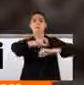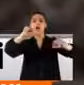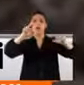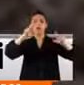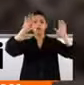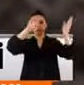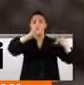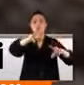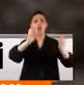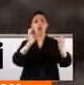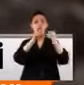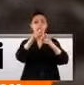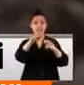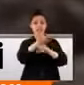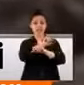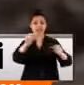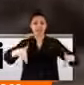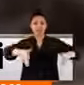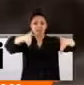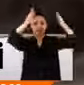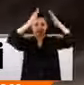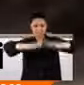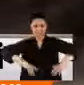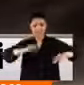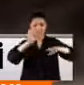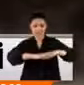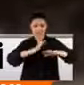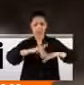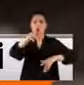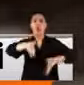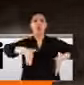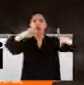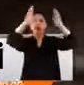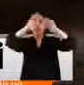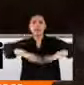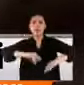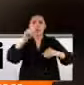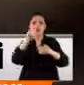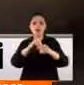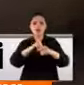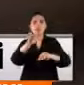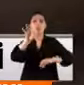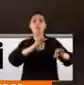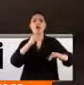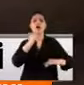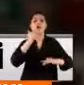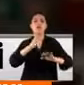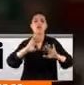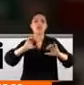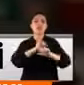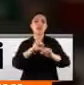yani. Ekipler ağır hasarlı binanın yıkımını yapacaktı. Ancak yıkım sırasında işler ters gitti.